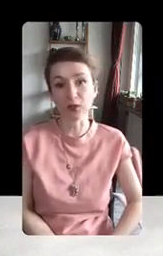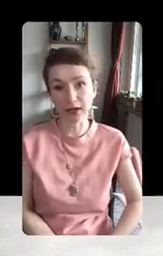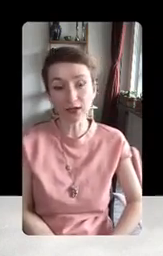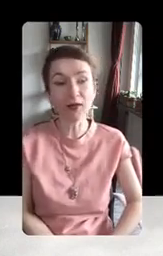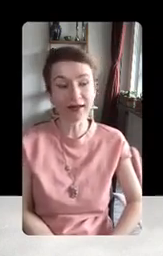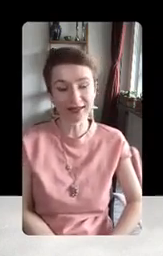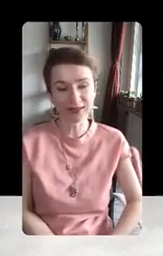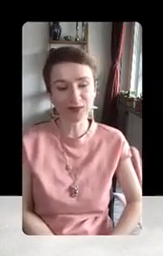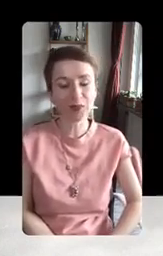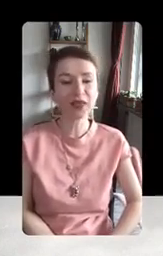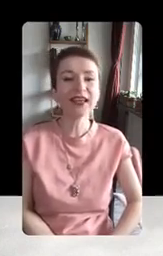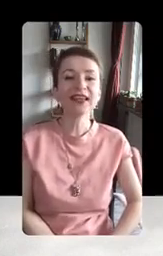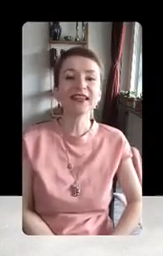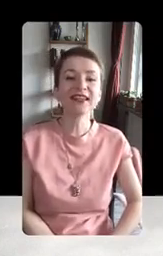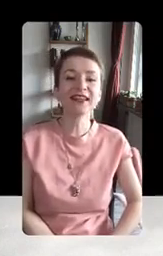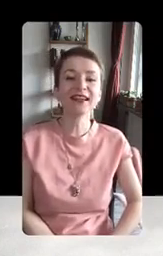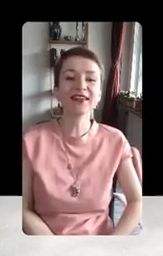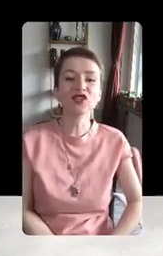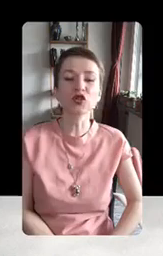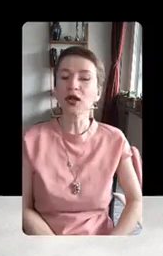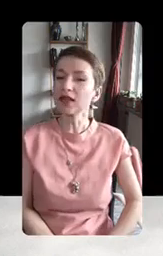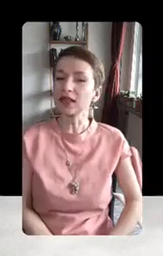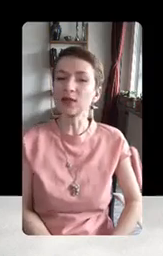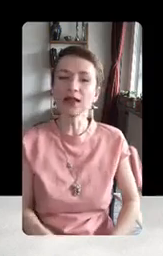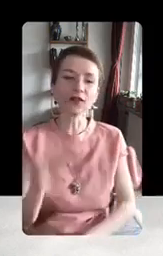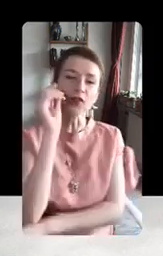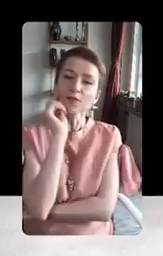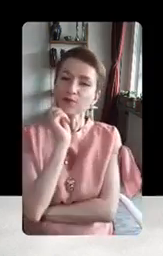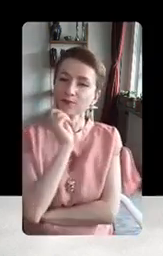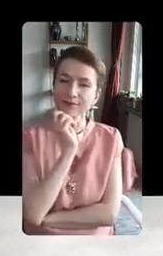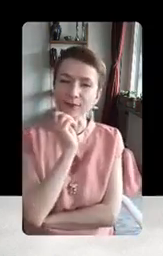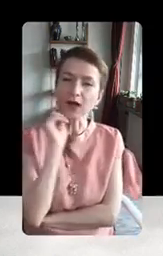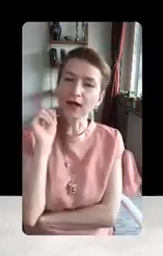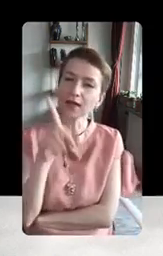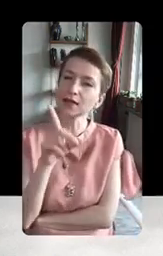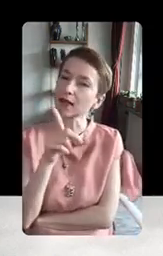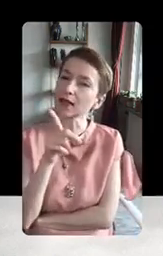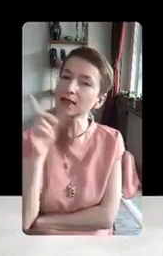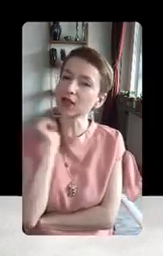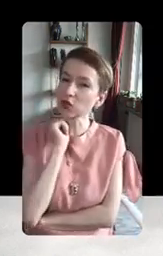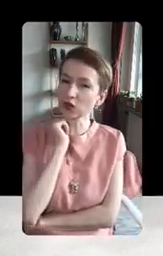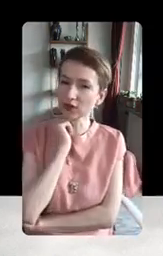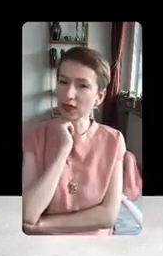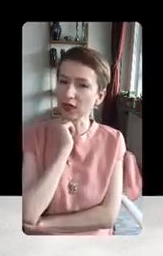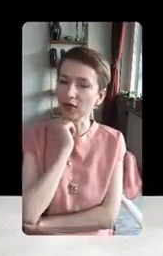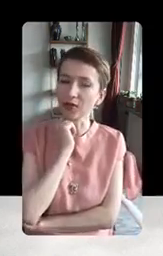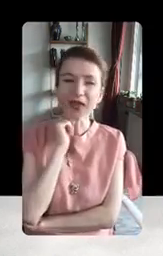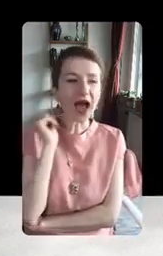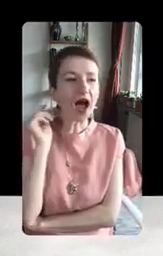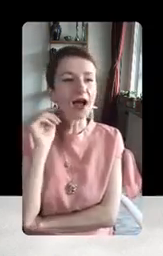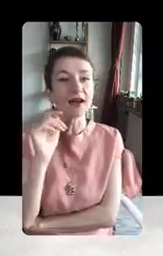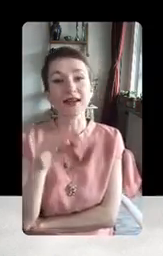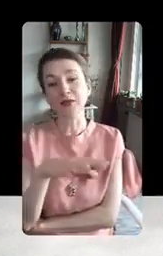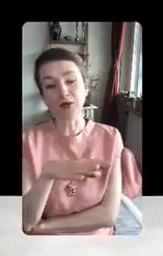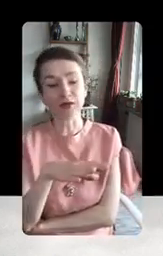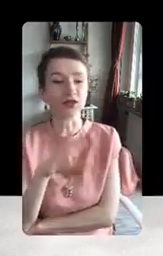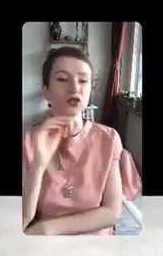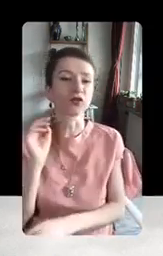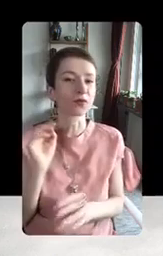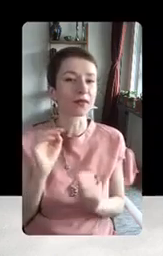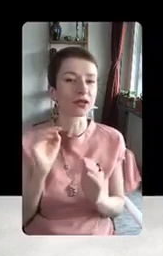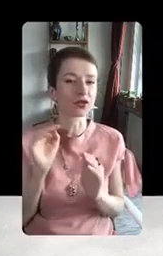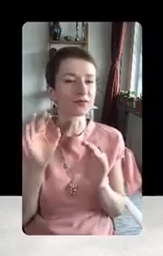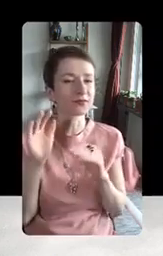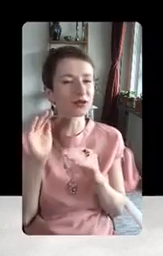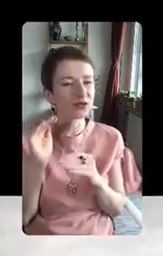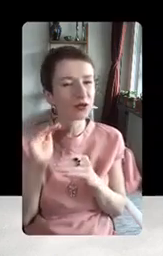со старшим братом Хансом. И говорит, что я смотрела, вот Ханс классно рисует викингов. Хотя потом говорит,